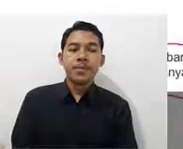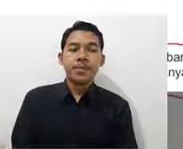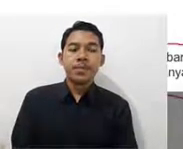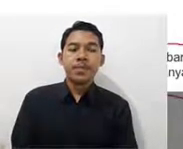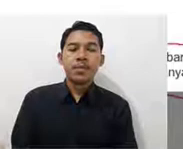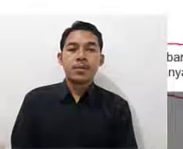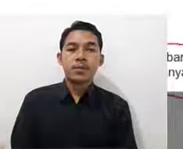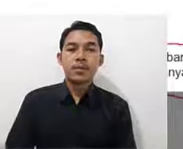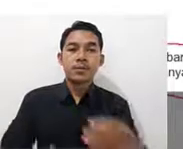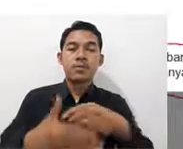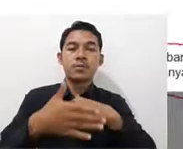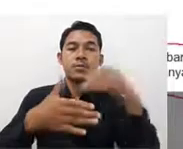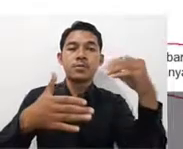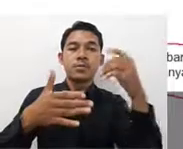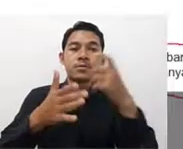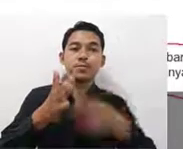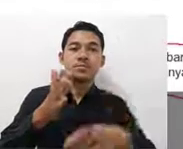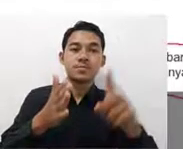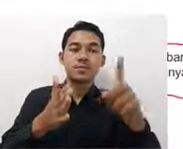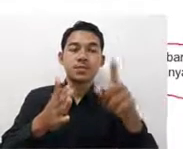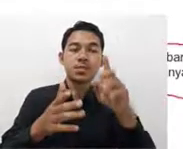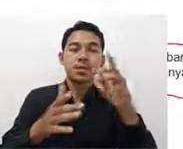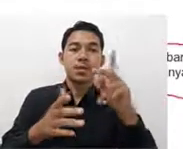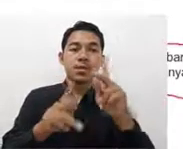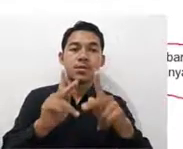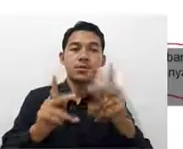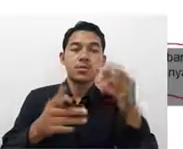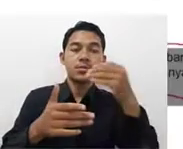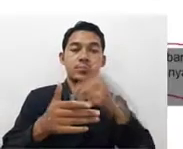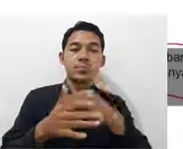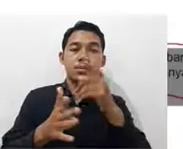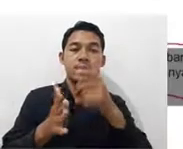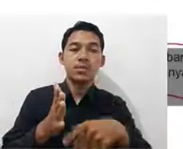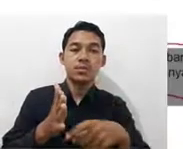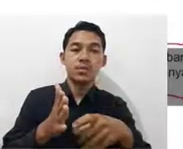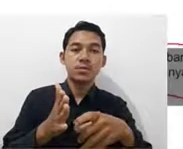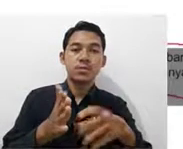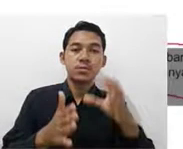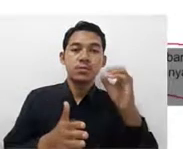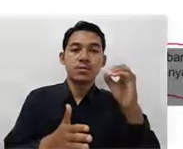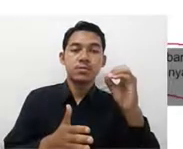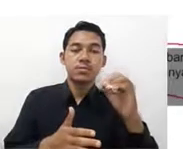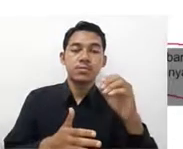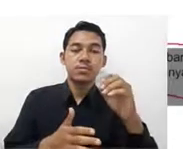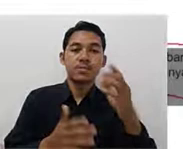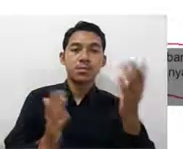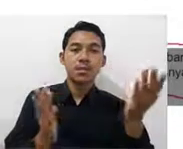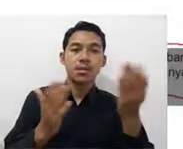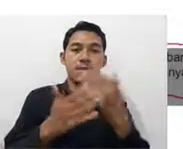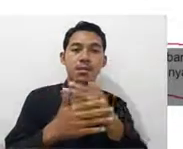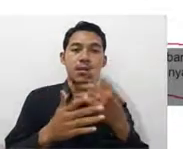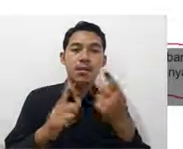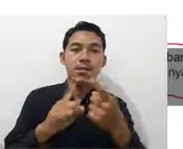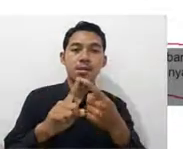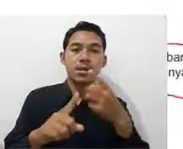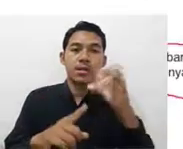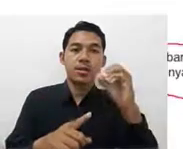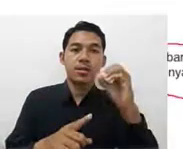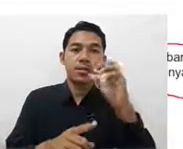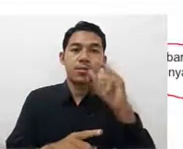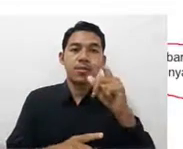output bernilai 1 jika semua inputnya bernilai 0, sesuai dengan kebalikan dari gerbang OR.